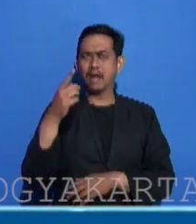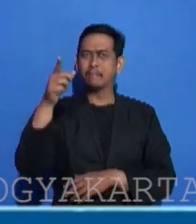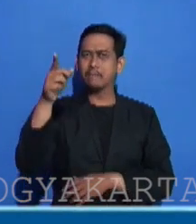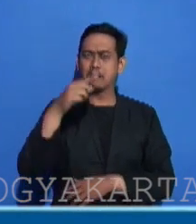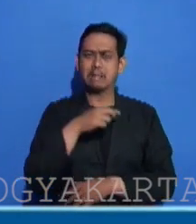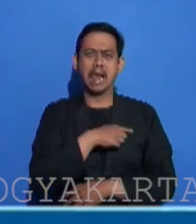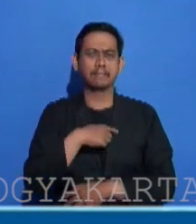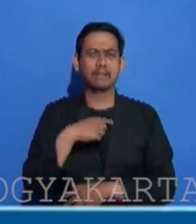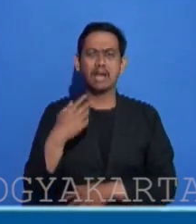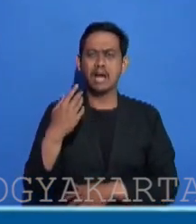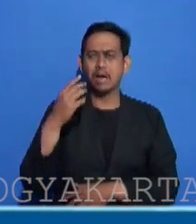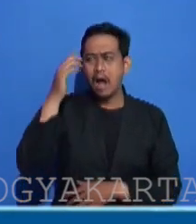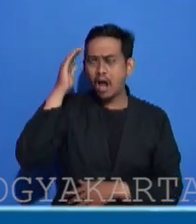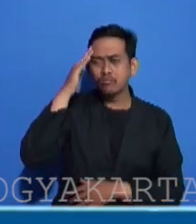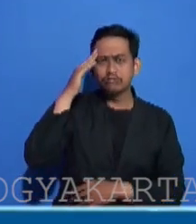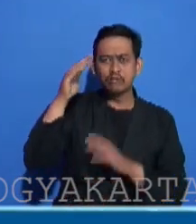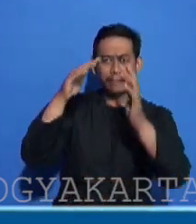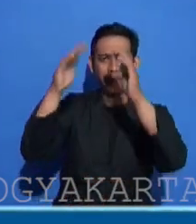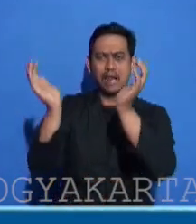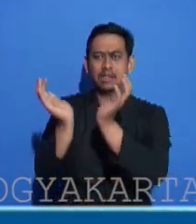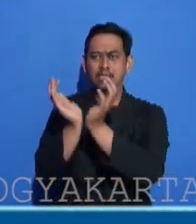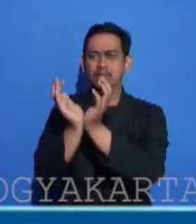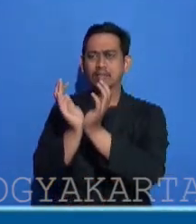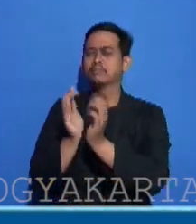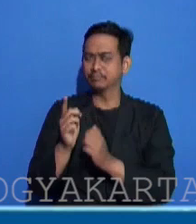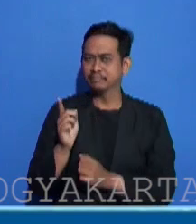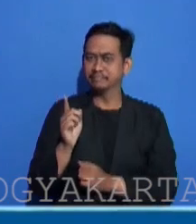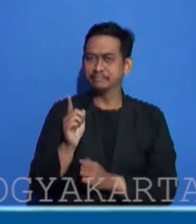pun Mbok pilih Sinten kemawon tembung